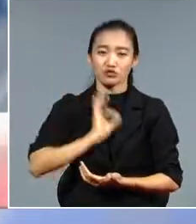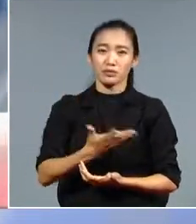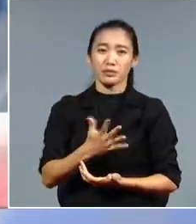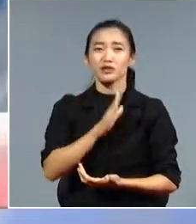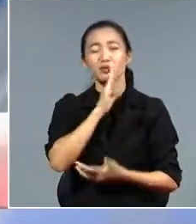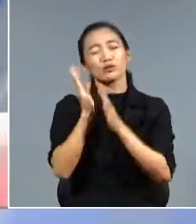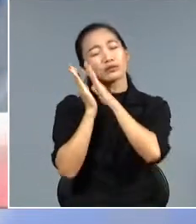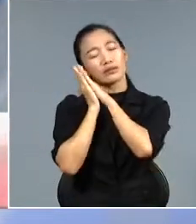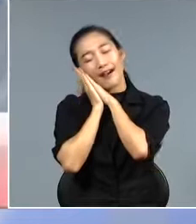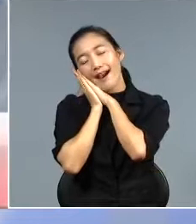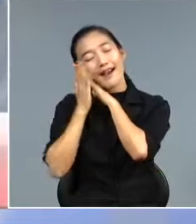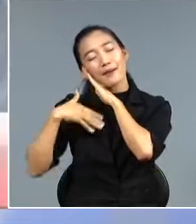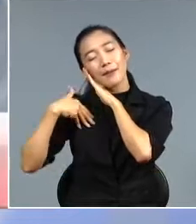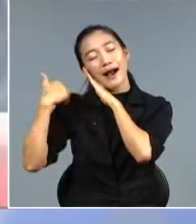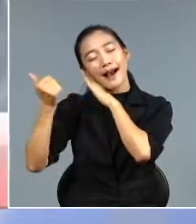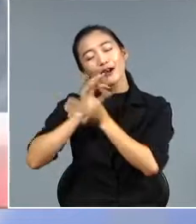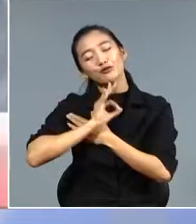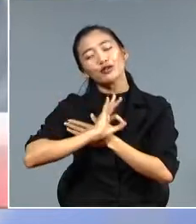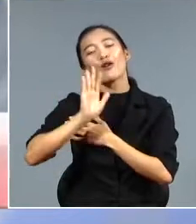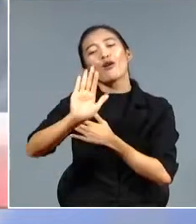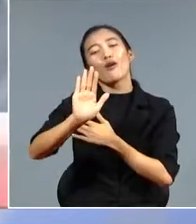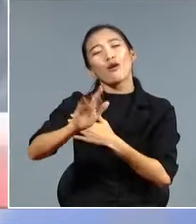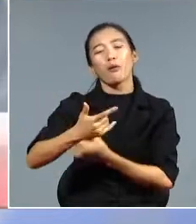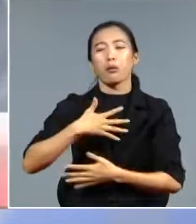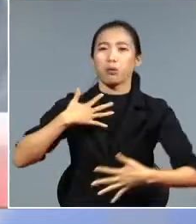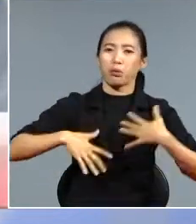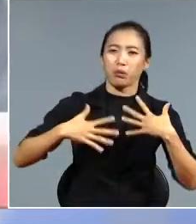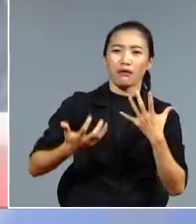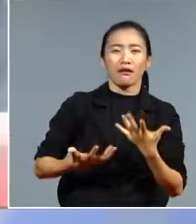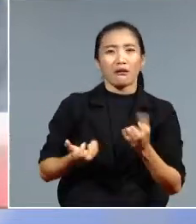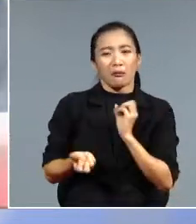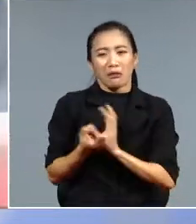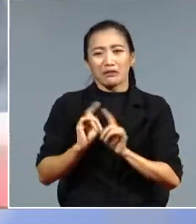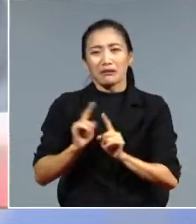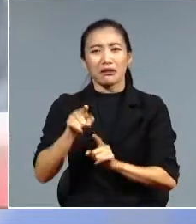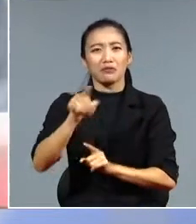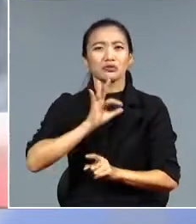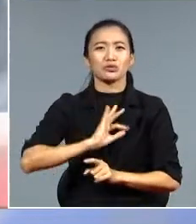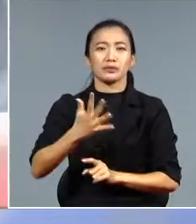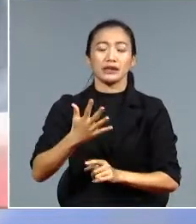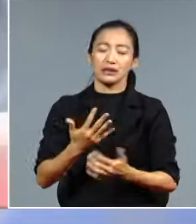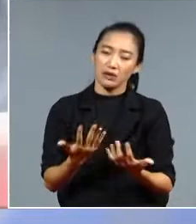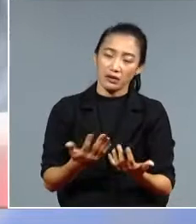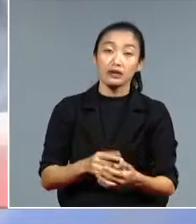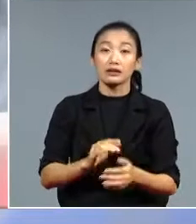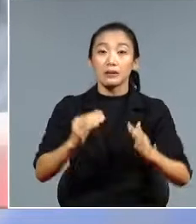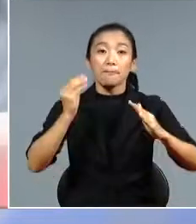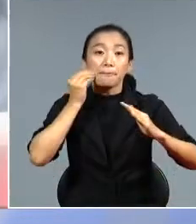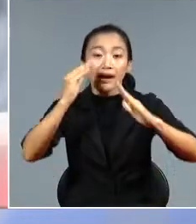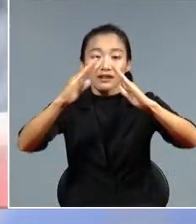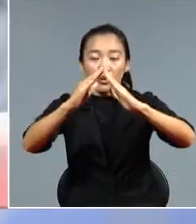งแต่เราก็เลยจะไม่รู้สึกถึงความรู้สึกของเขา แล้วดูจากสภาพบ้านก็คือไม่รู้ว่ามันจะพังลงมาเมื่อไหร่นะ